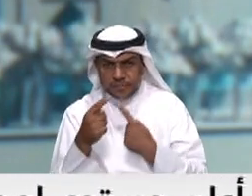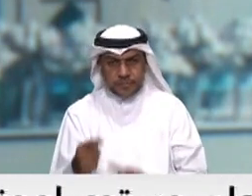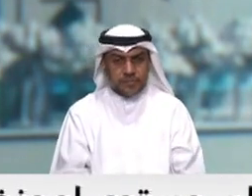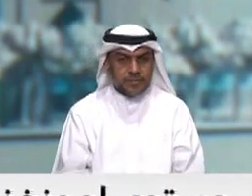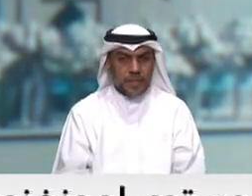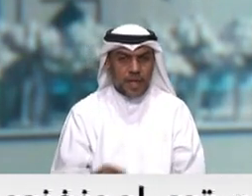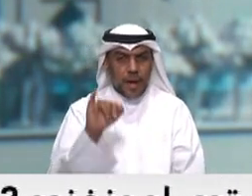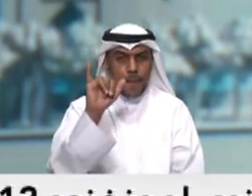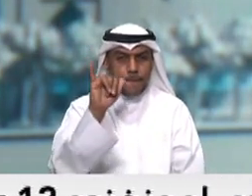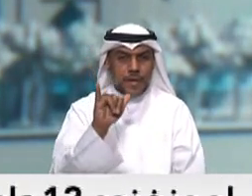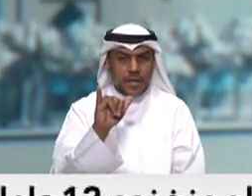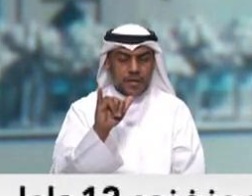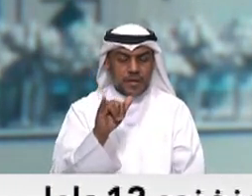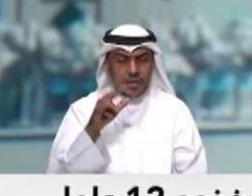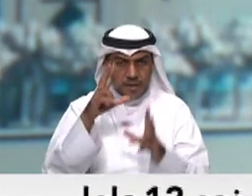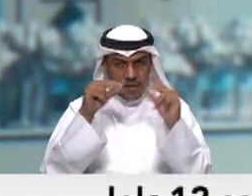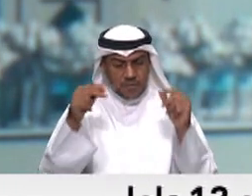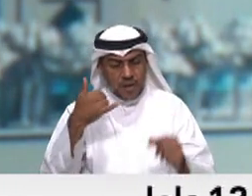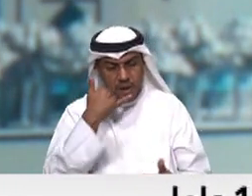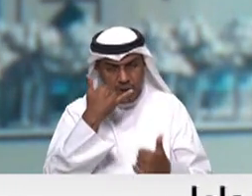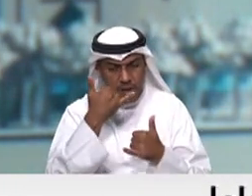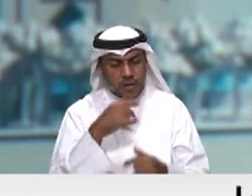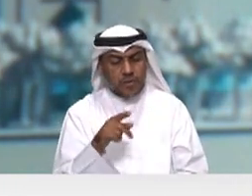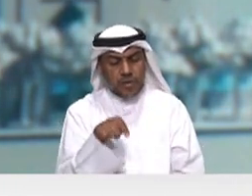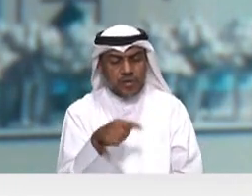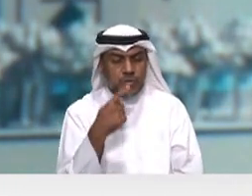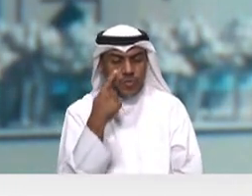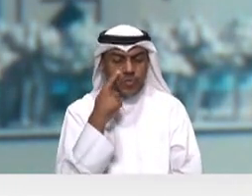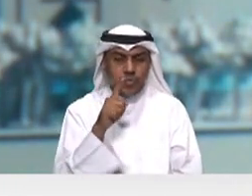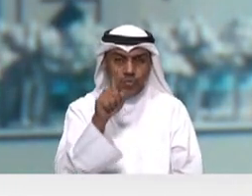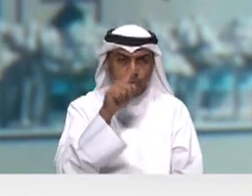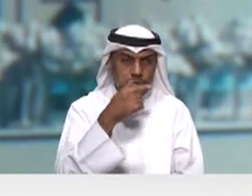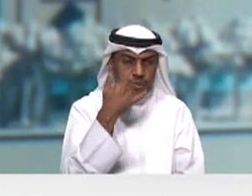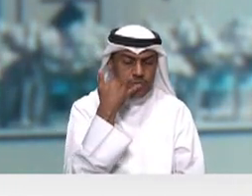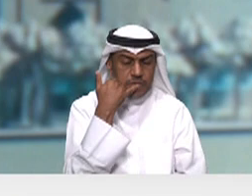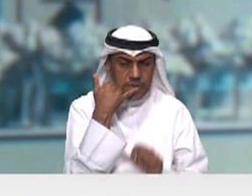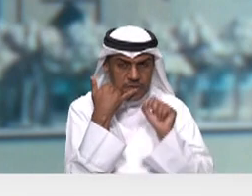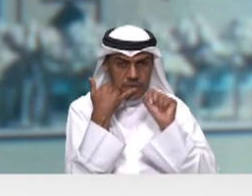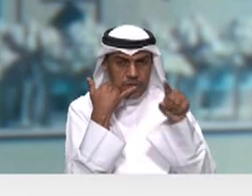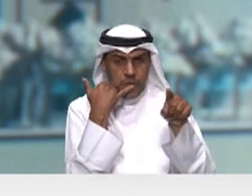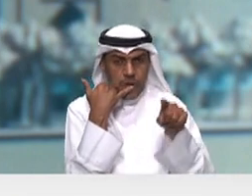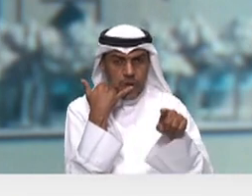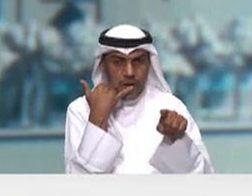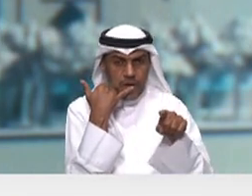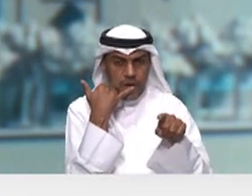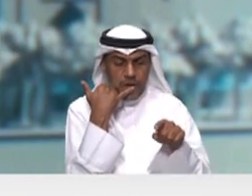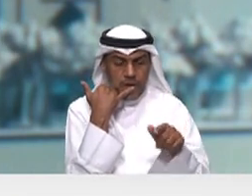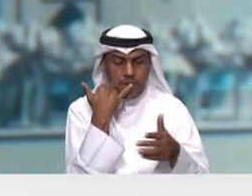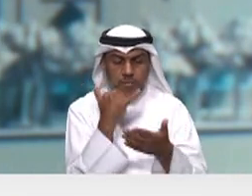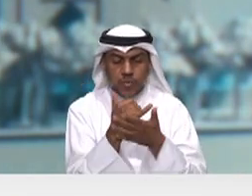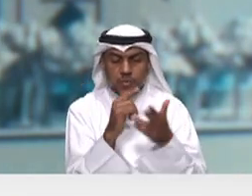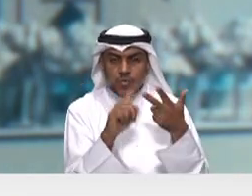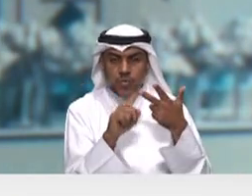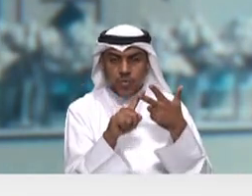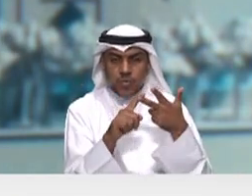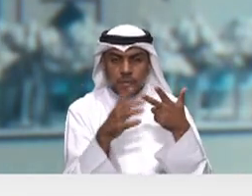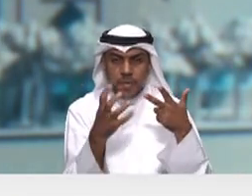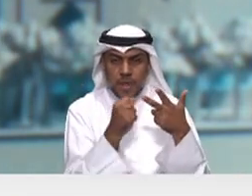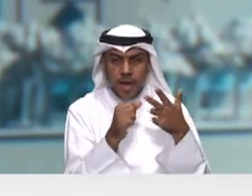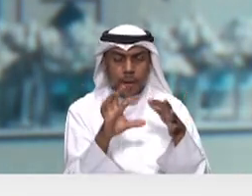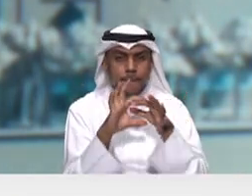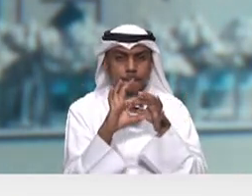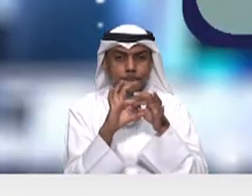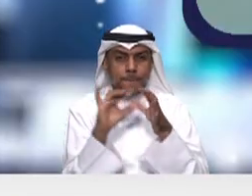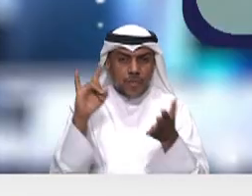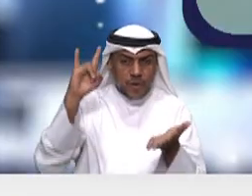مي فرحات من زاوية، ولكن نود أن نتحدث معك من زاوية أخرى، خاصة أن أمين عام جامعة الدول العربية وصل إلى بيروت